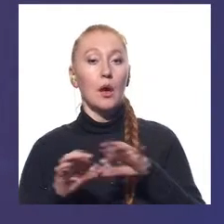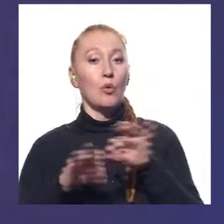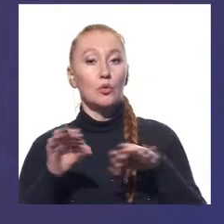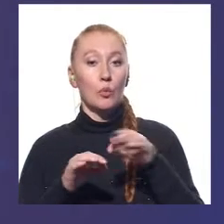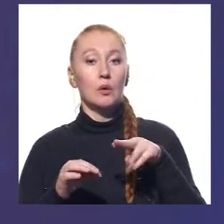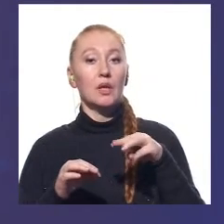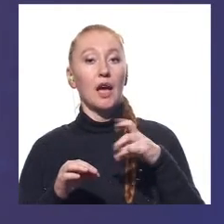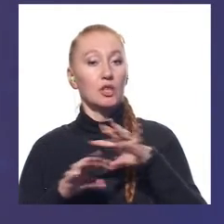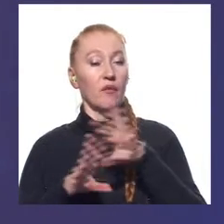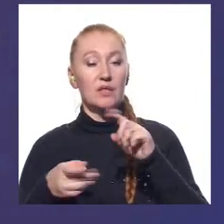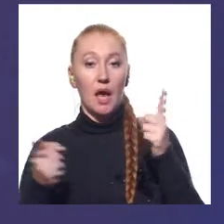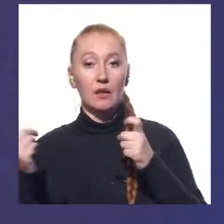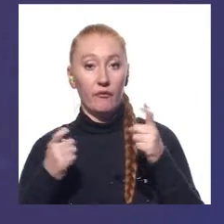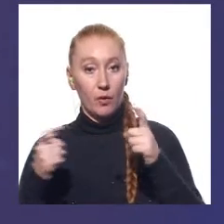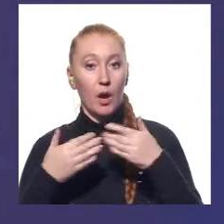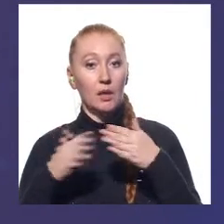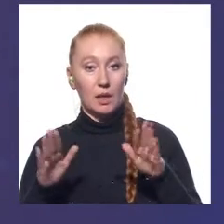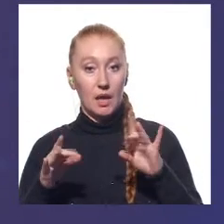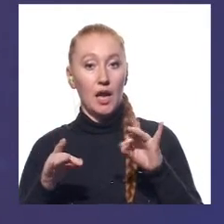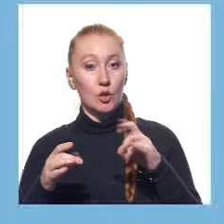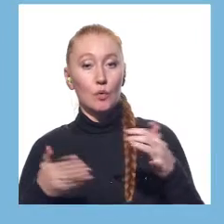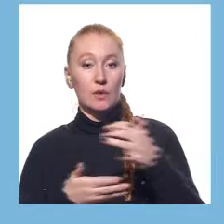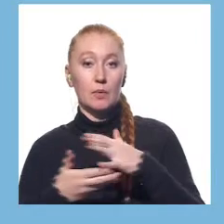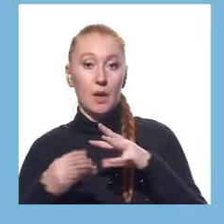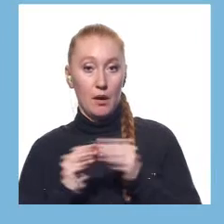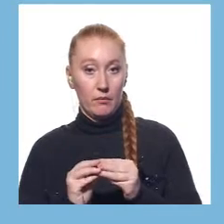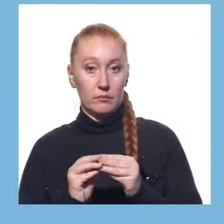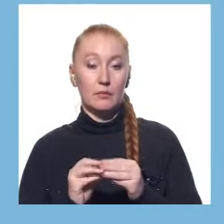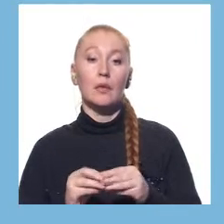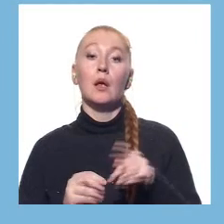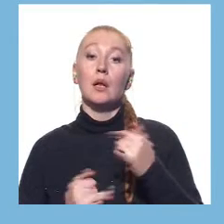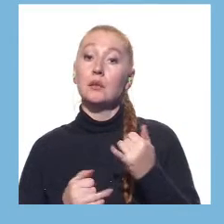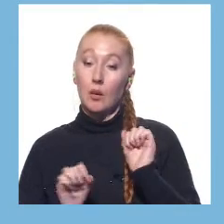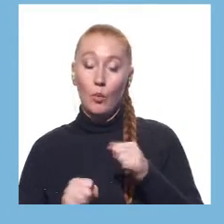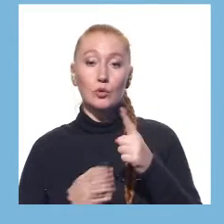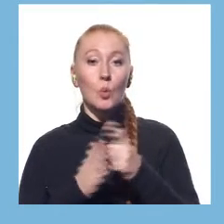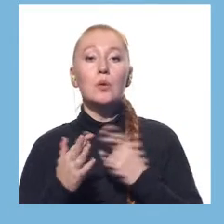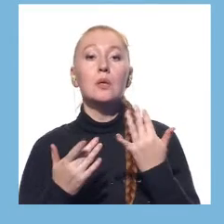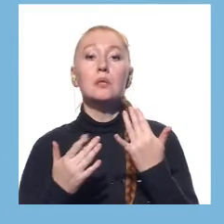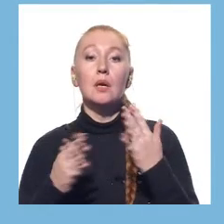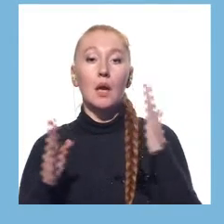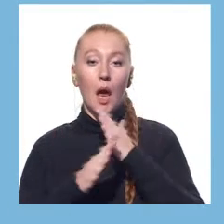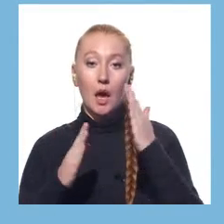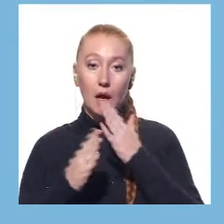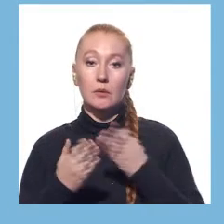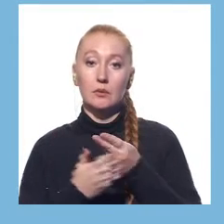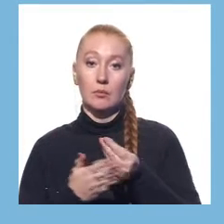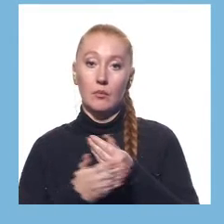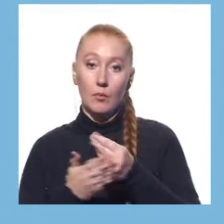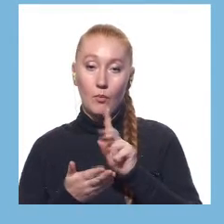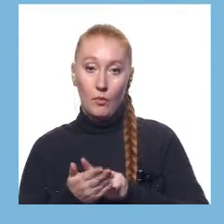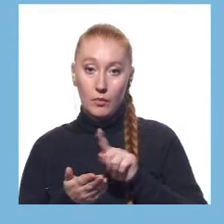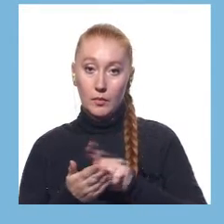Ткаченко каже, що вся інформація з відкритих ресурсів зібрана разом. Зараз у боті можна дізнатися, скільки екологічних податків